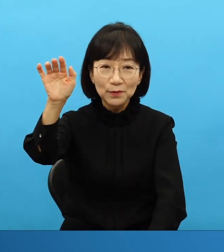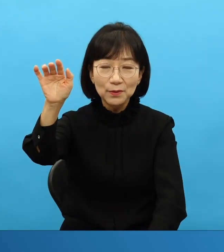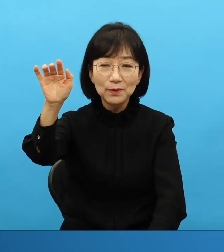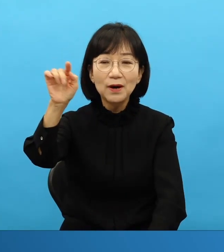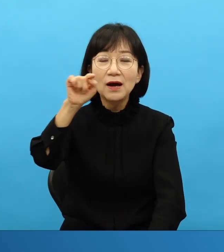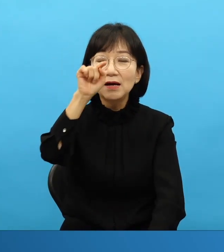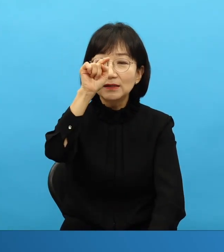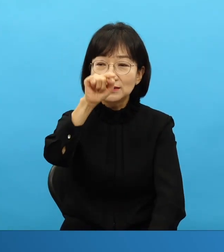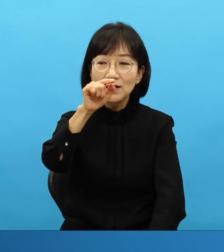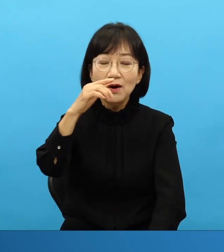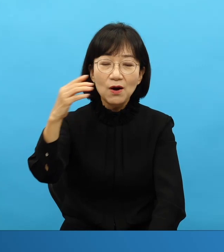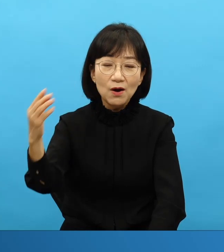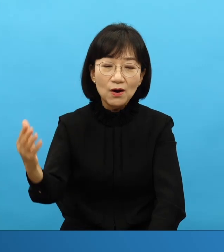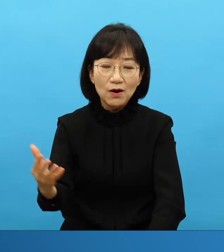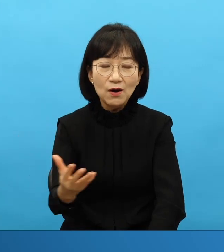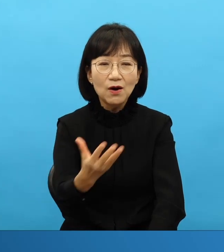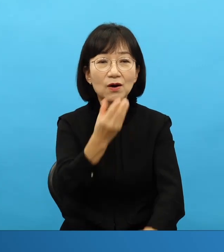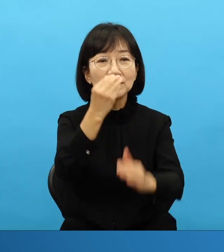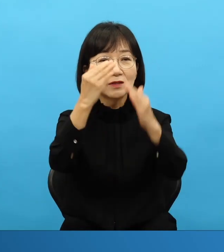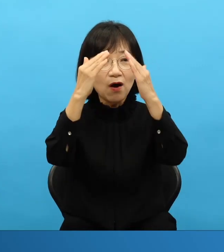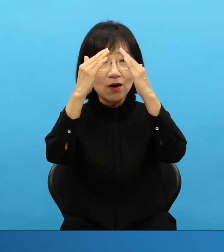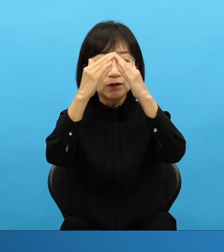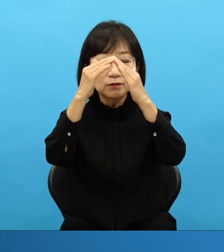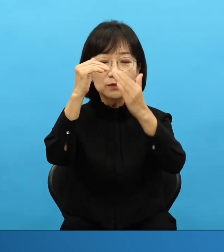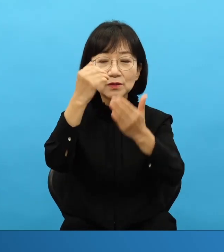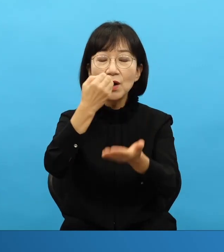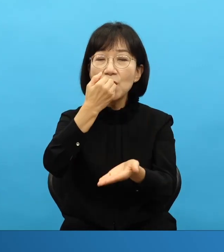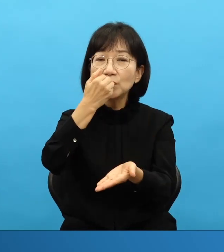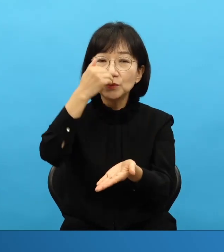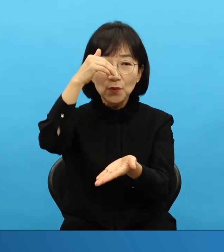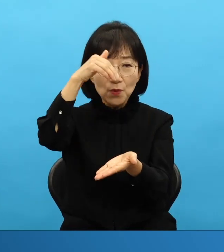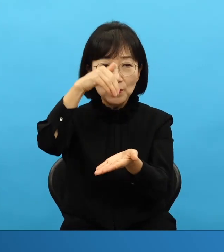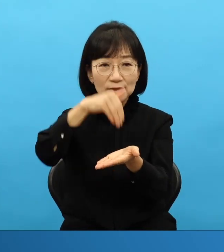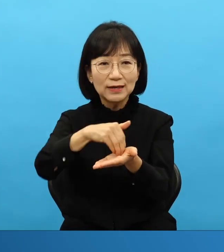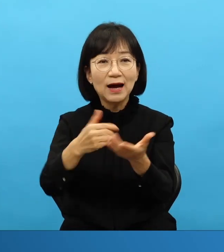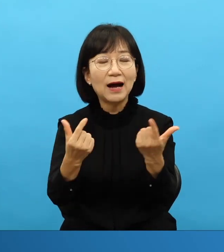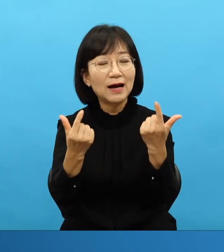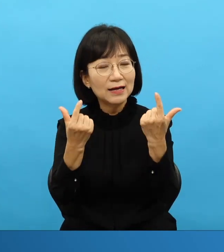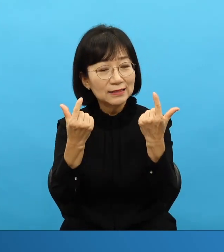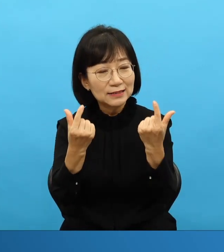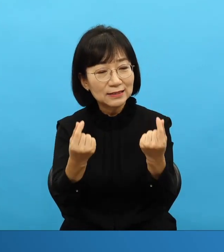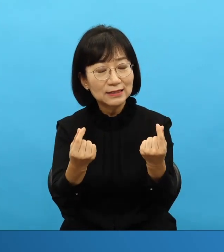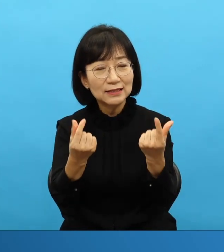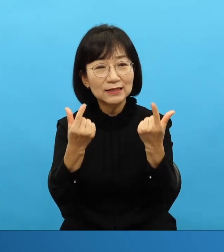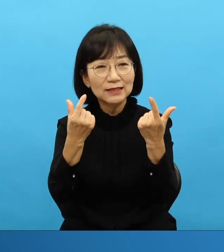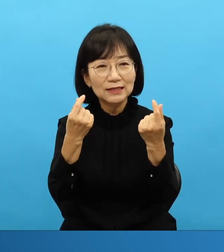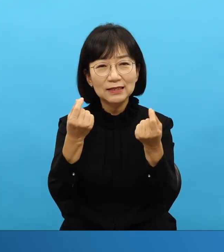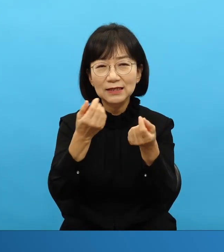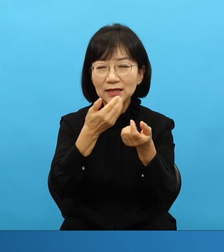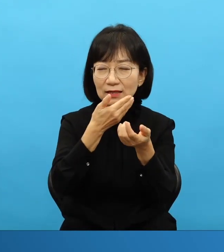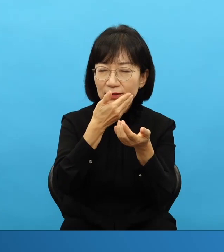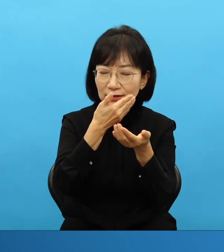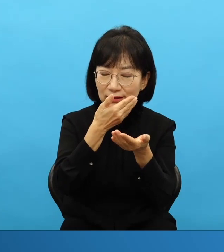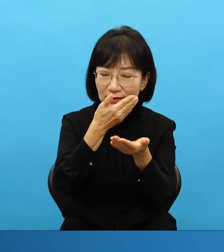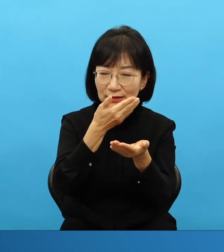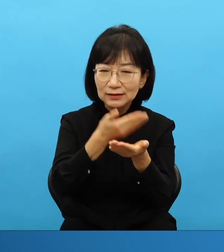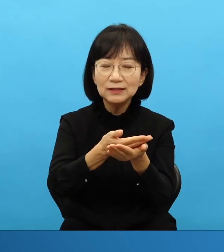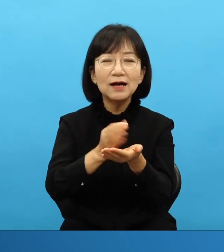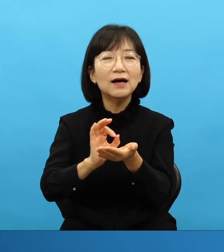기리고 저 성전 올라신